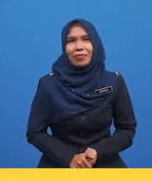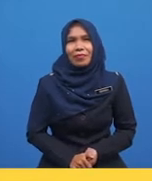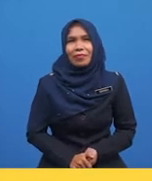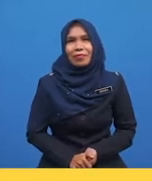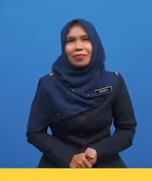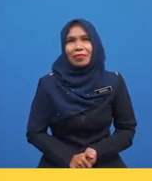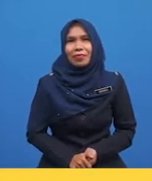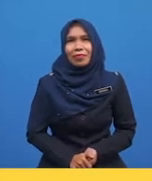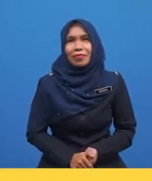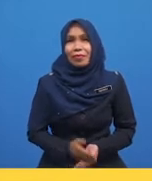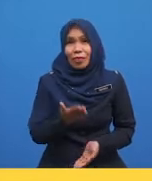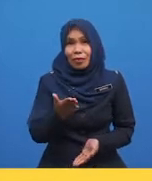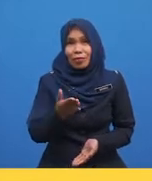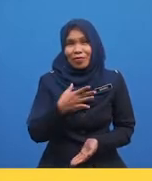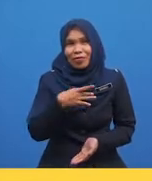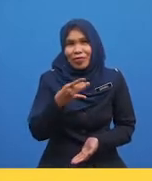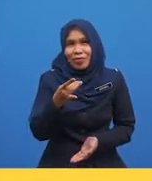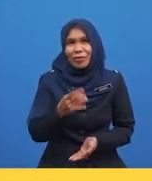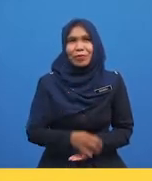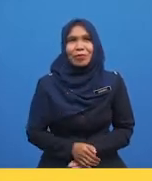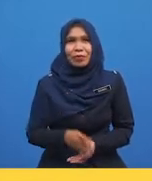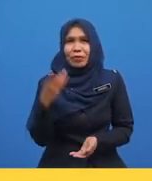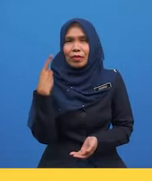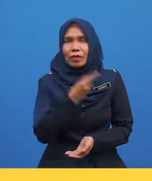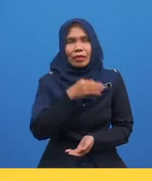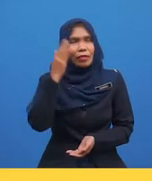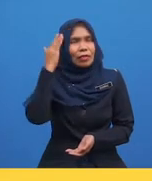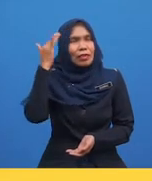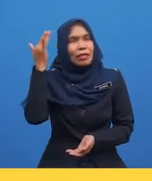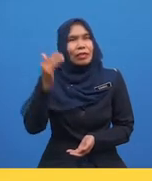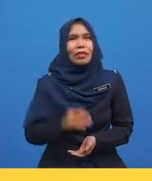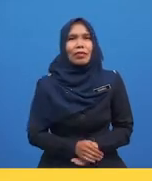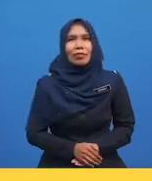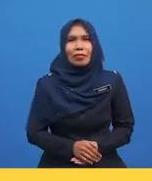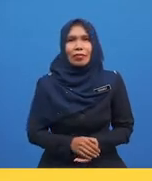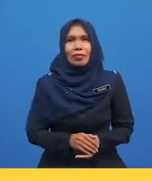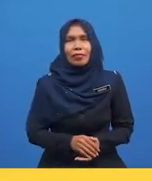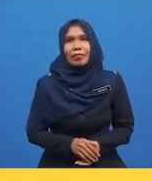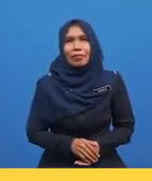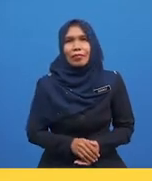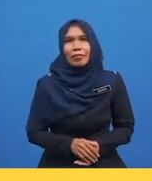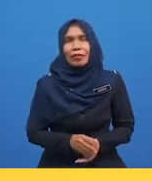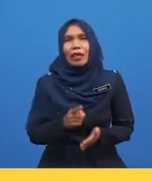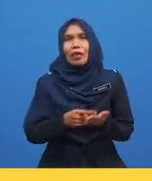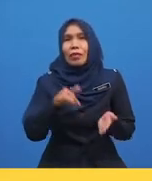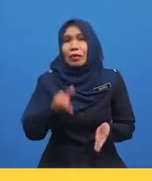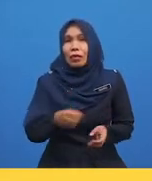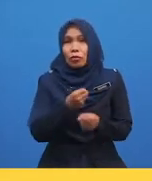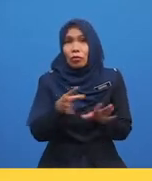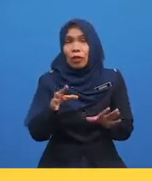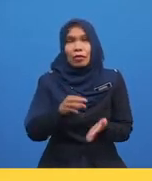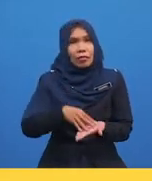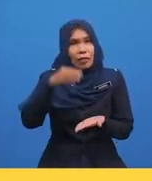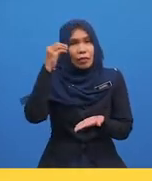Macam mana? Kamu seronok? Kita ingat kembali apa yang telah kamu